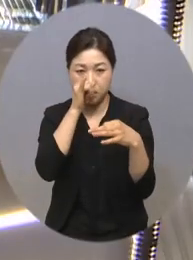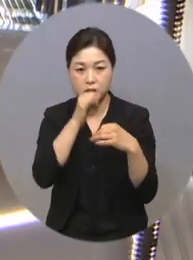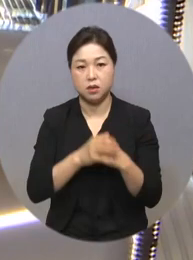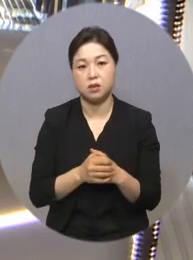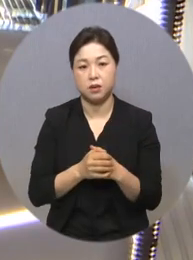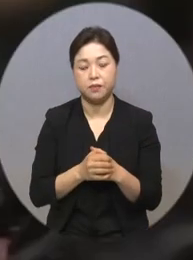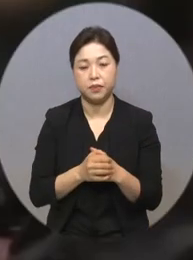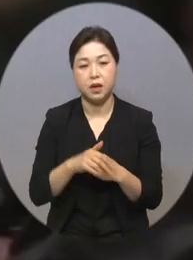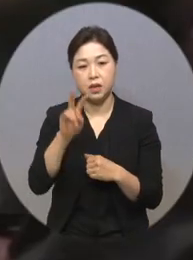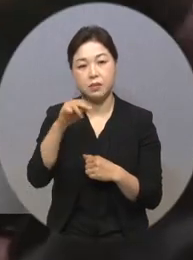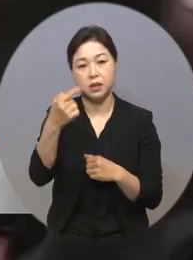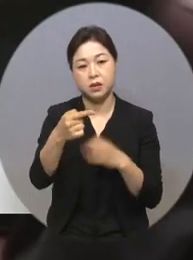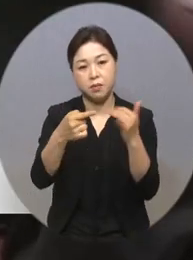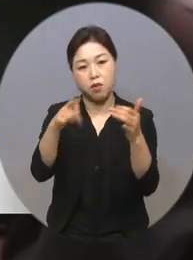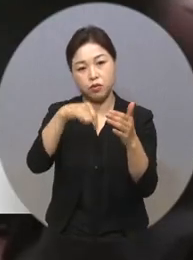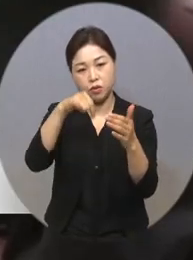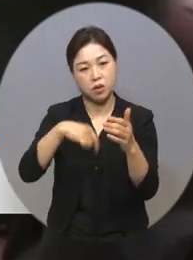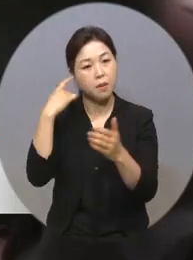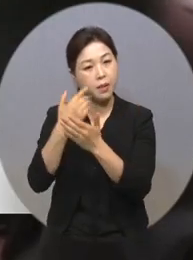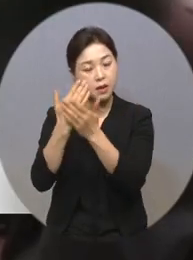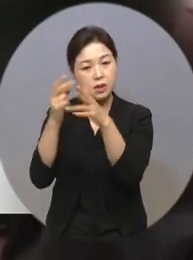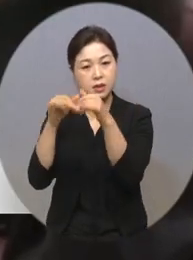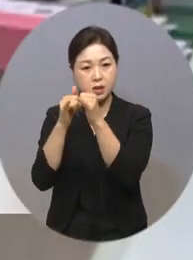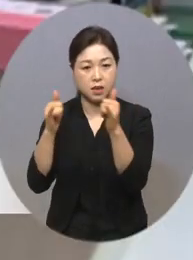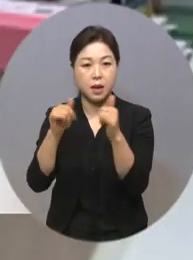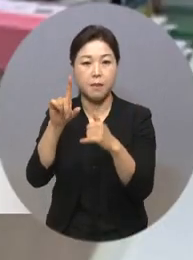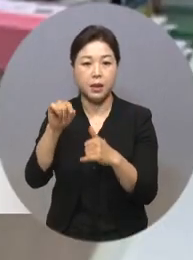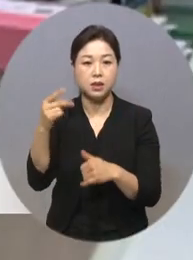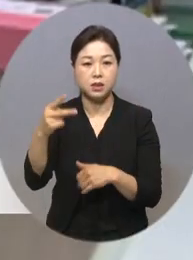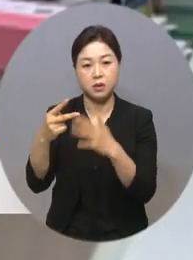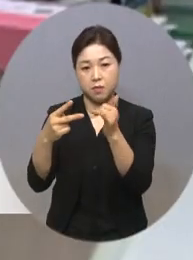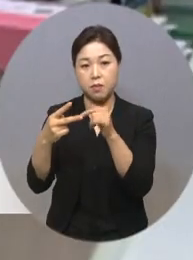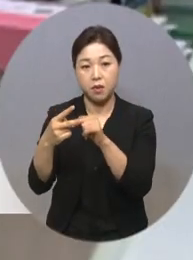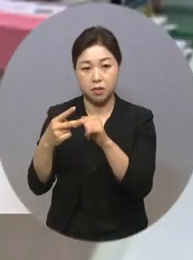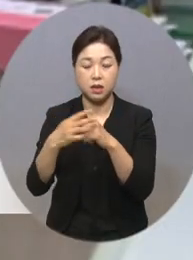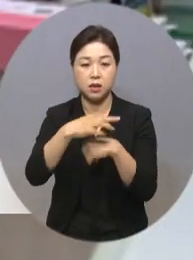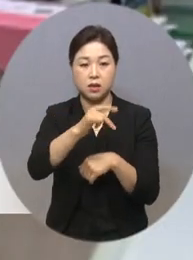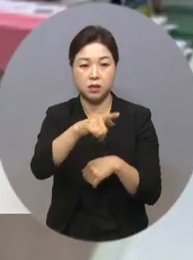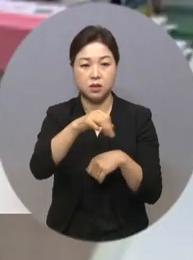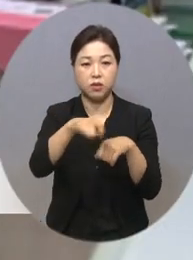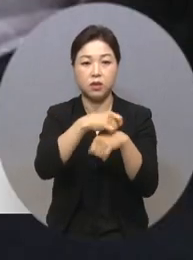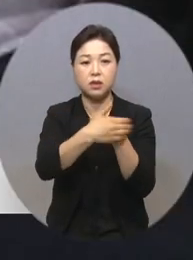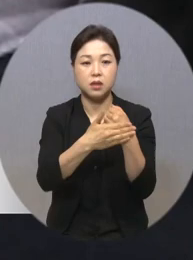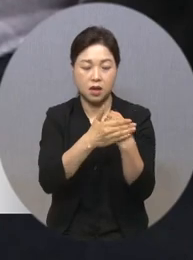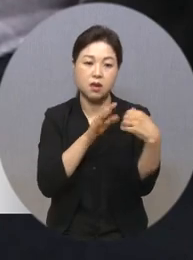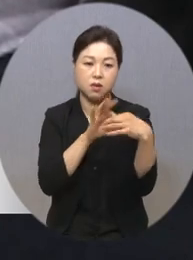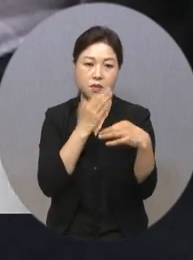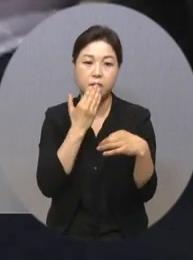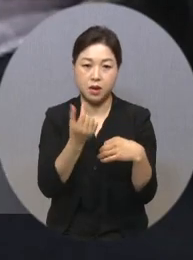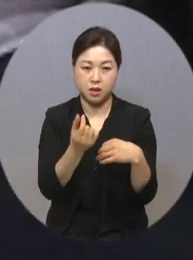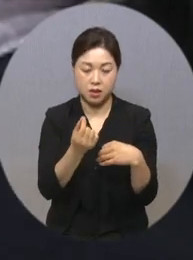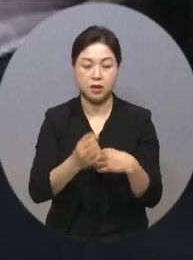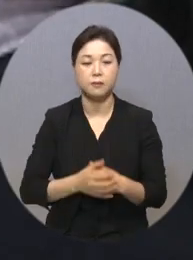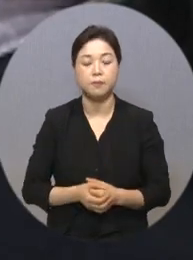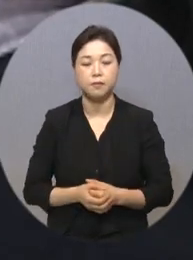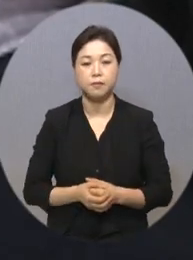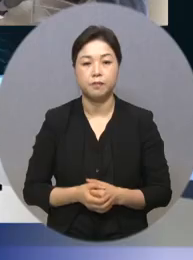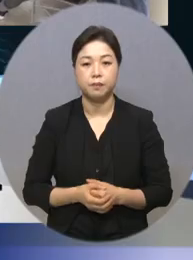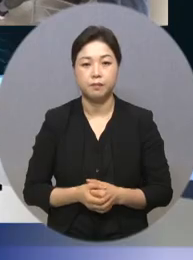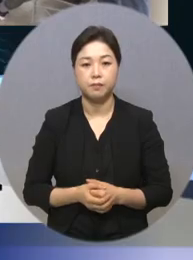2만 1천여 명 중 발달장애인 1만 2천여 명이 산정특례 지원을 받을 것으로 복지부는 예상했습니다.